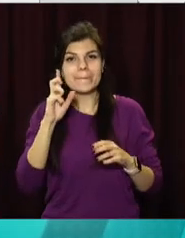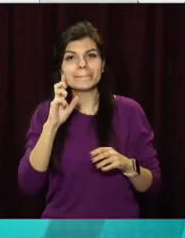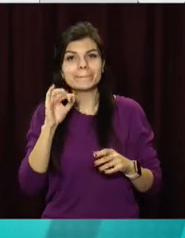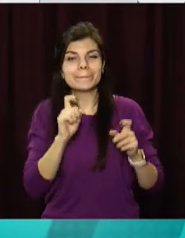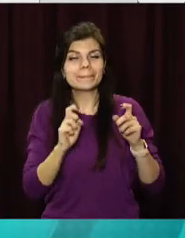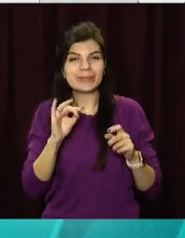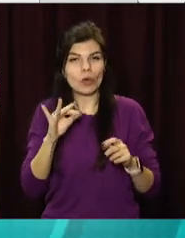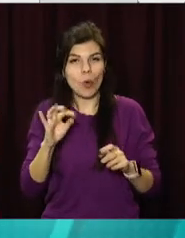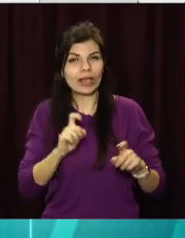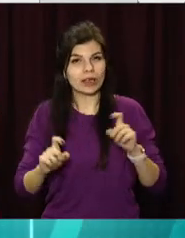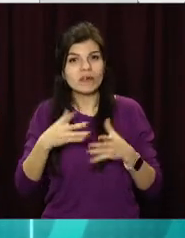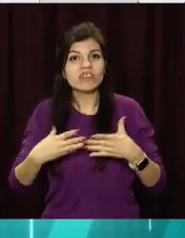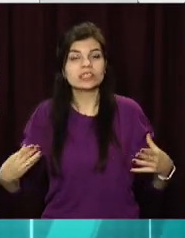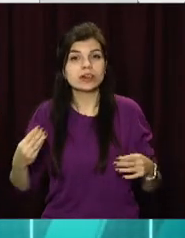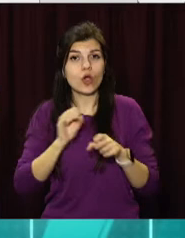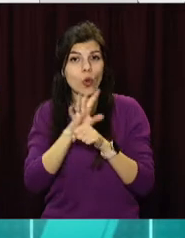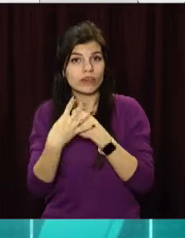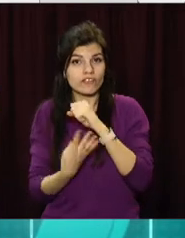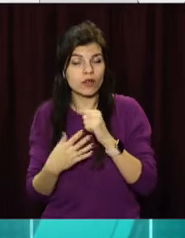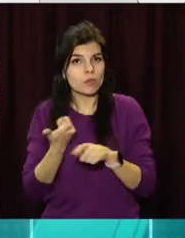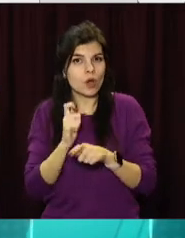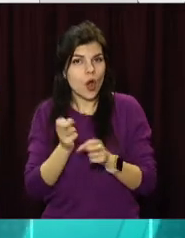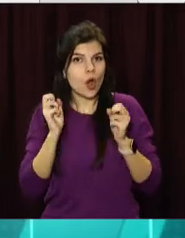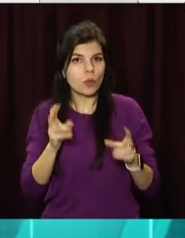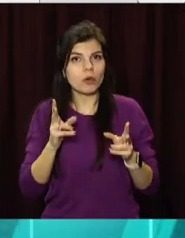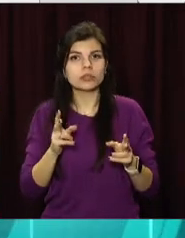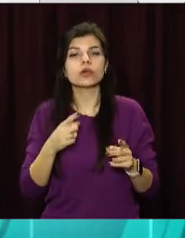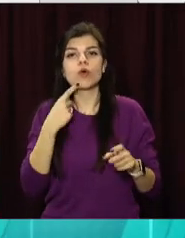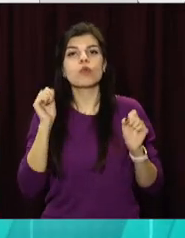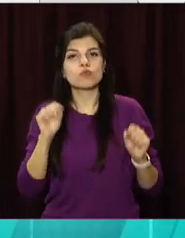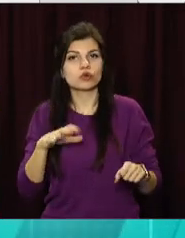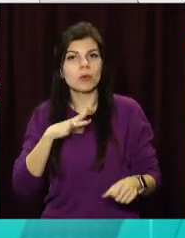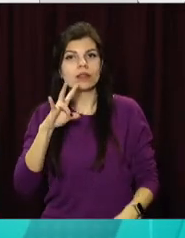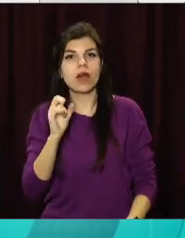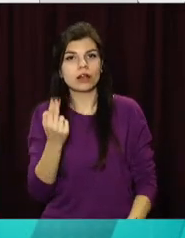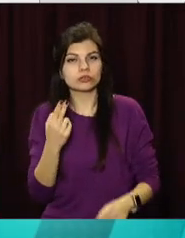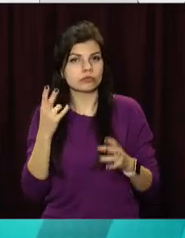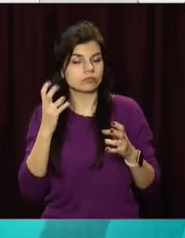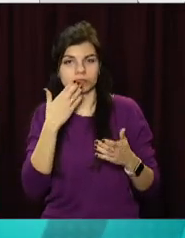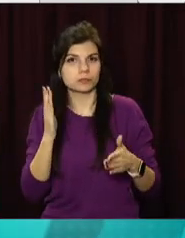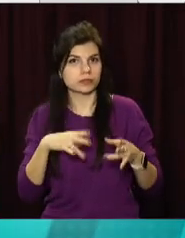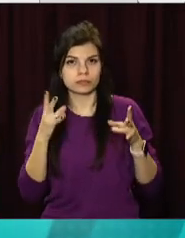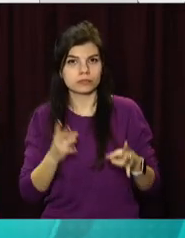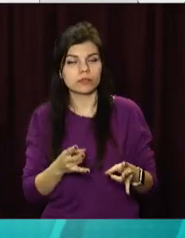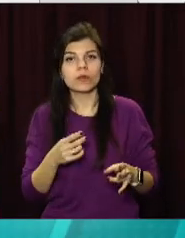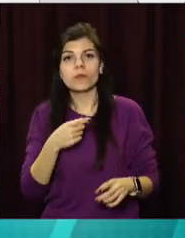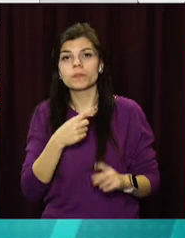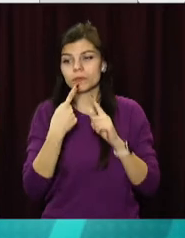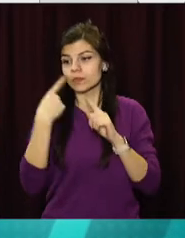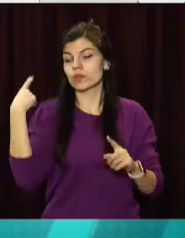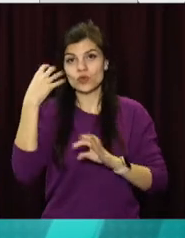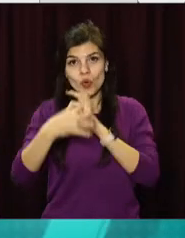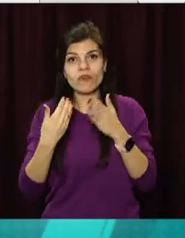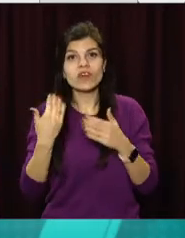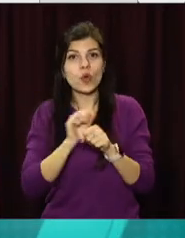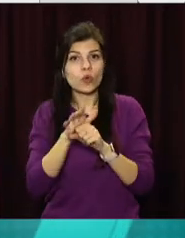біохімії, весняна хвиля COVID-19 найбільш небезпечна і може стати національною катастрофою, адже лише за минулу добу